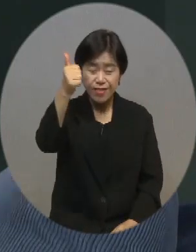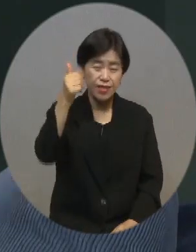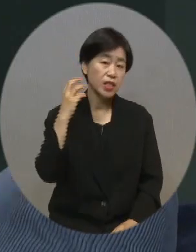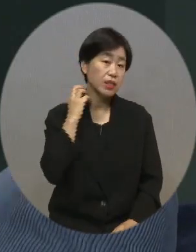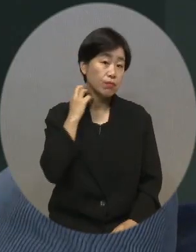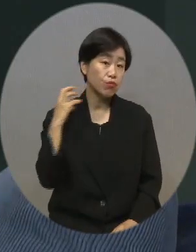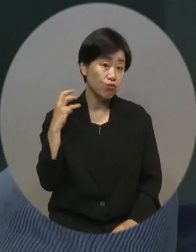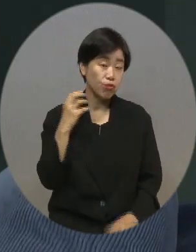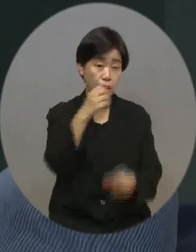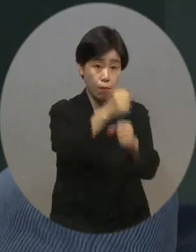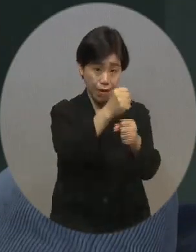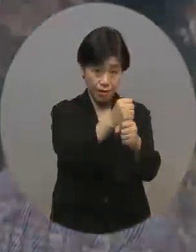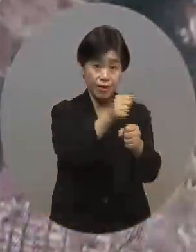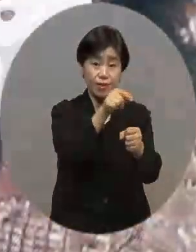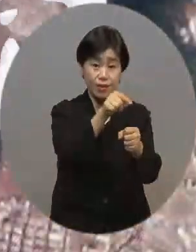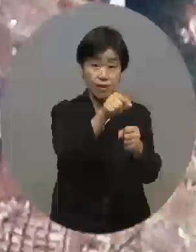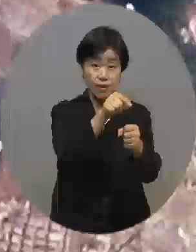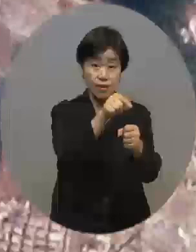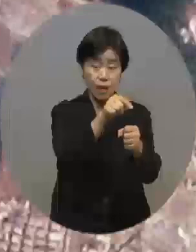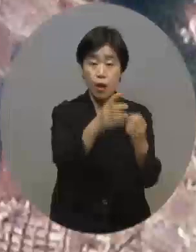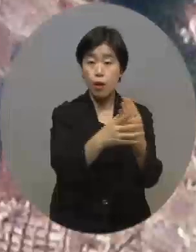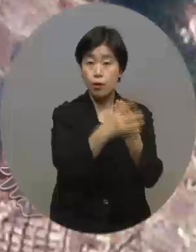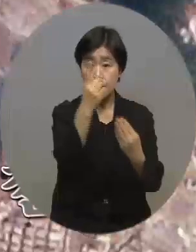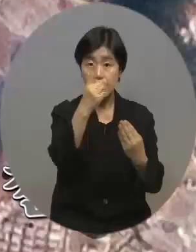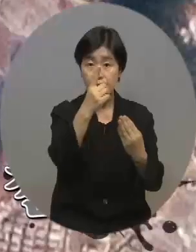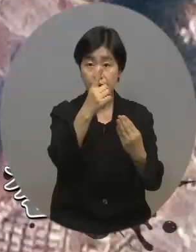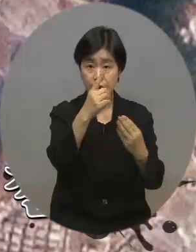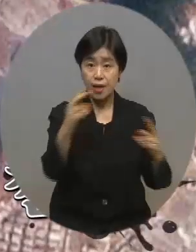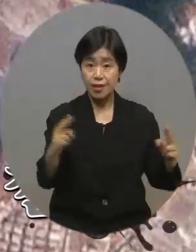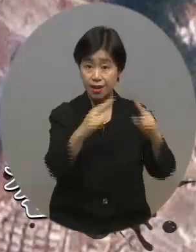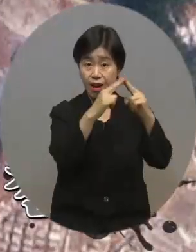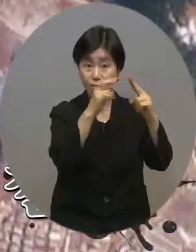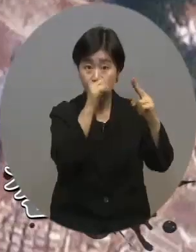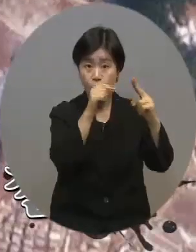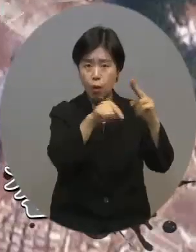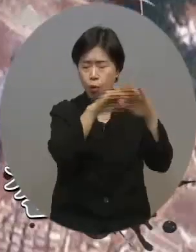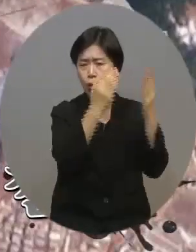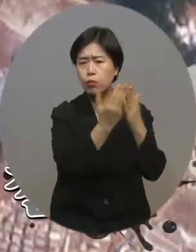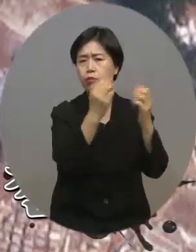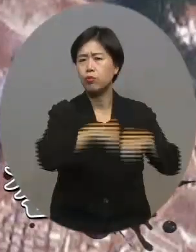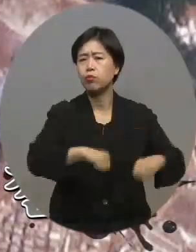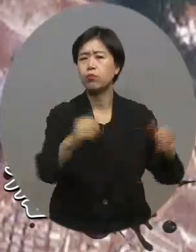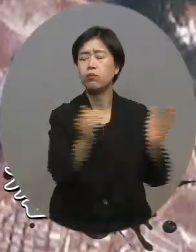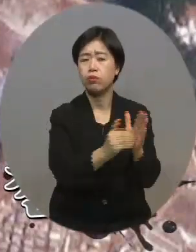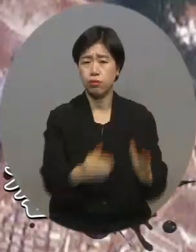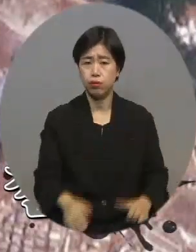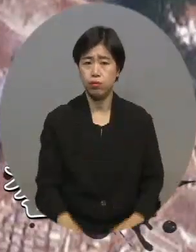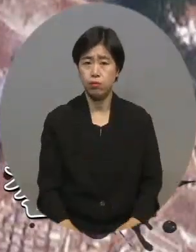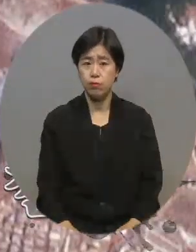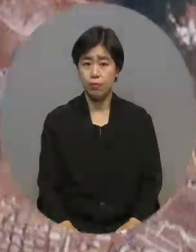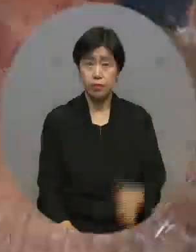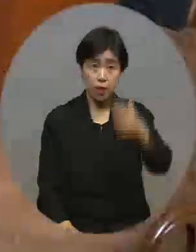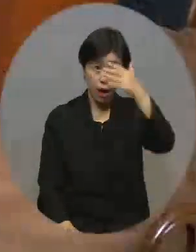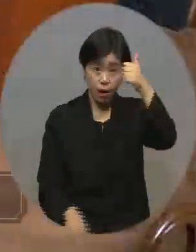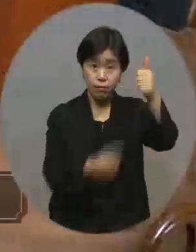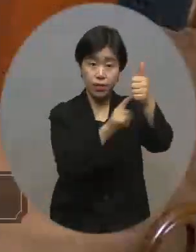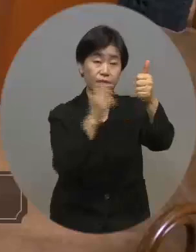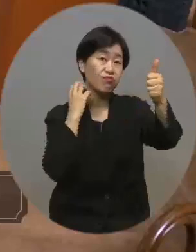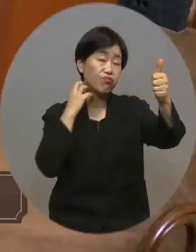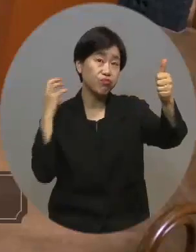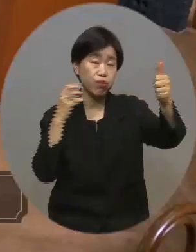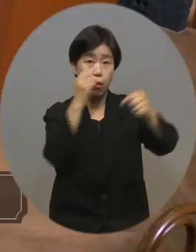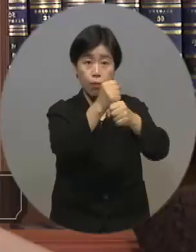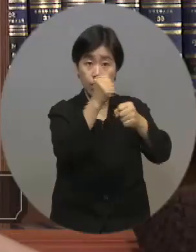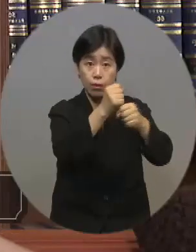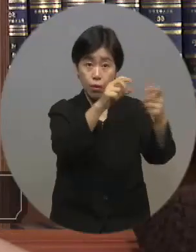만들어놨던 그 3대 헌장 그 통일 헌장 탑 없었어요. 그것도 부셨어요. 네. 그거 없었다고요? 아, 그거 부시고. 할아버지가 만든 거를? 네. 그렇지. 아니 그러면